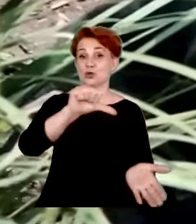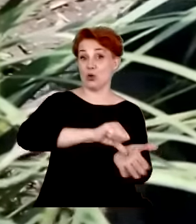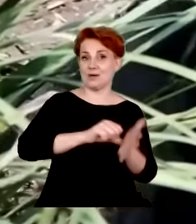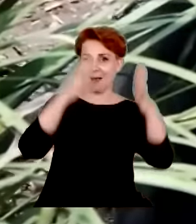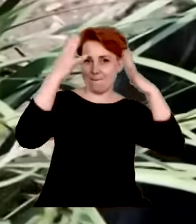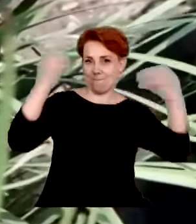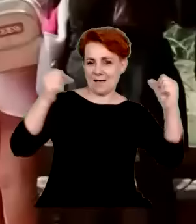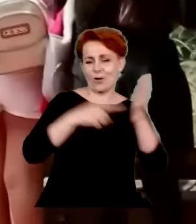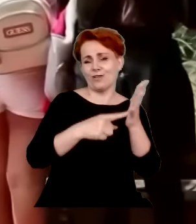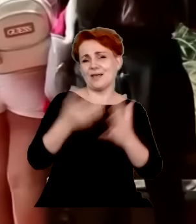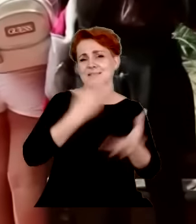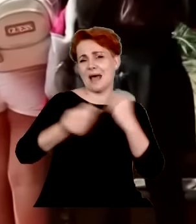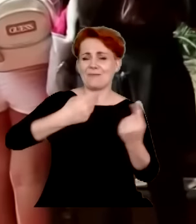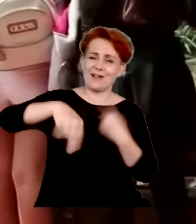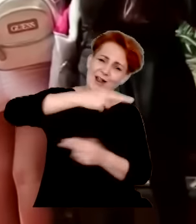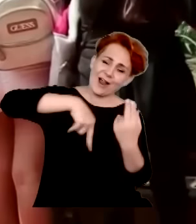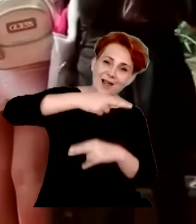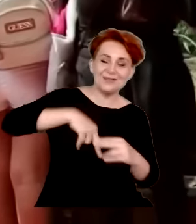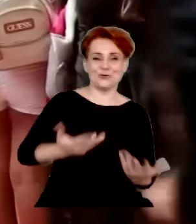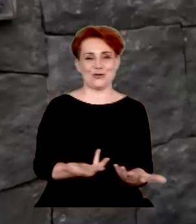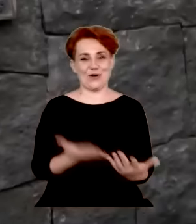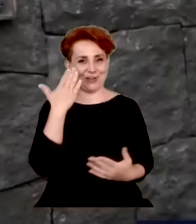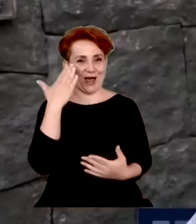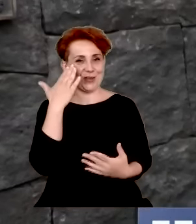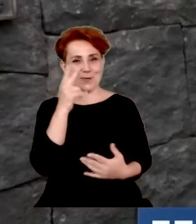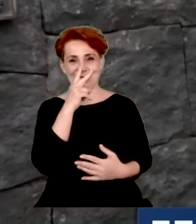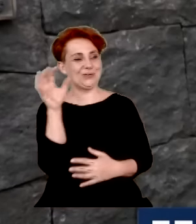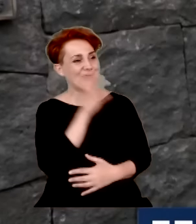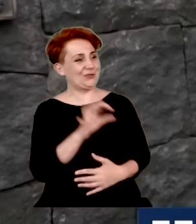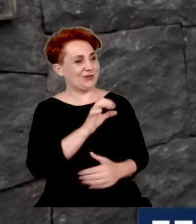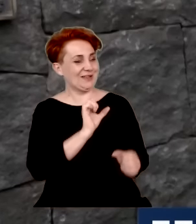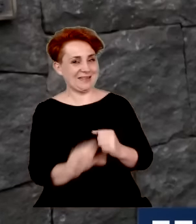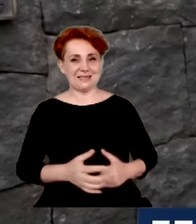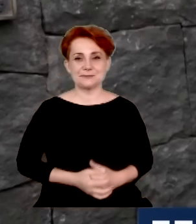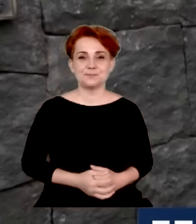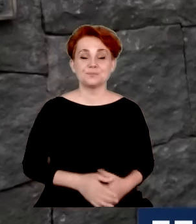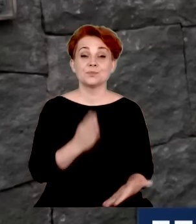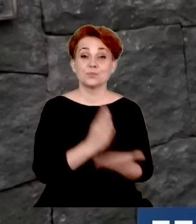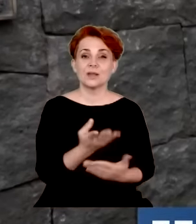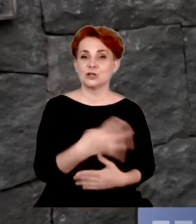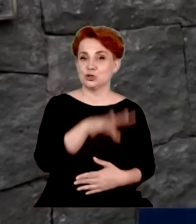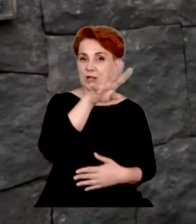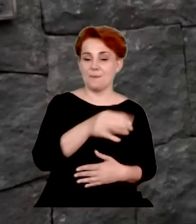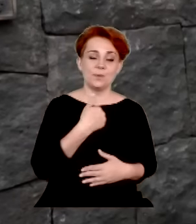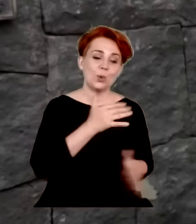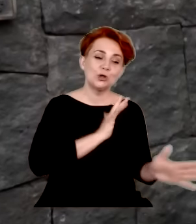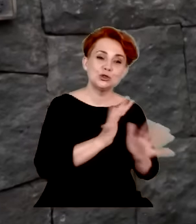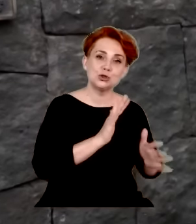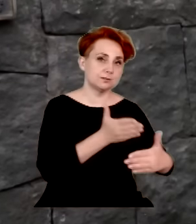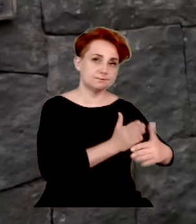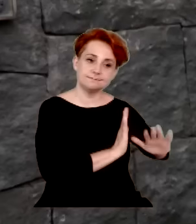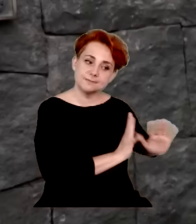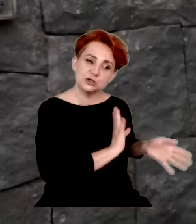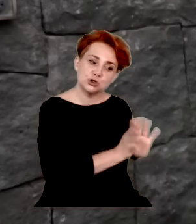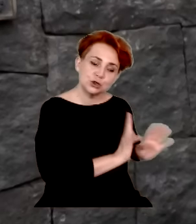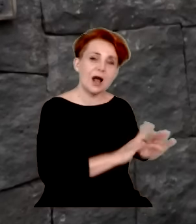im tylko figle, ale nic dziwnego, w końcu mają przed kim się popisywać. Od 4 miesięcy dbaliśmy o nie w izolacji, ale w końcu